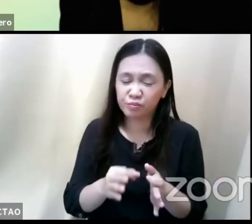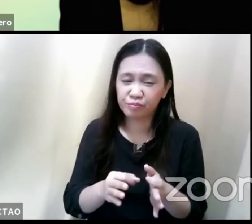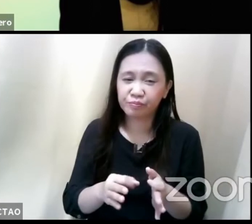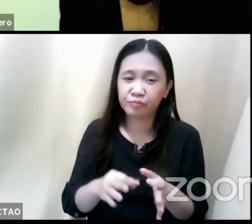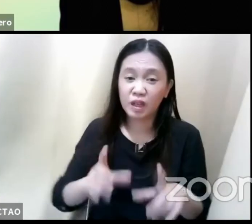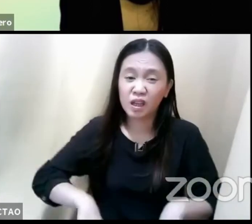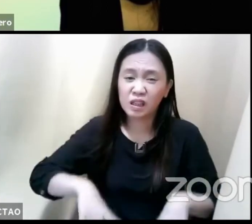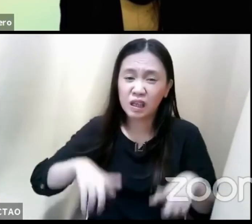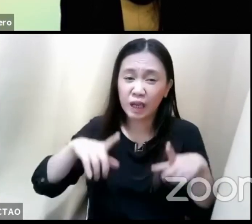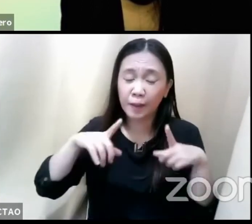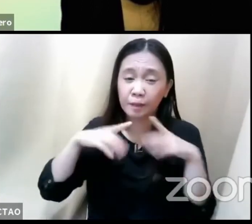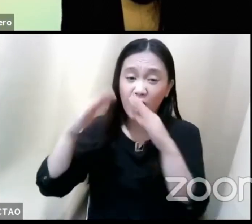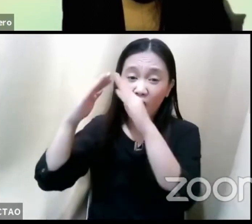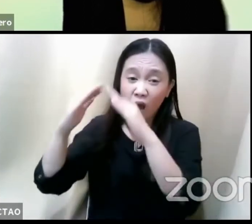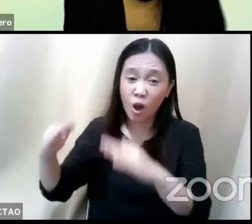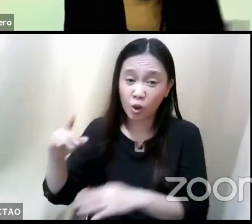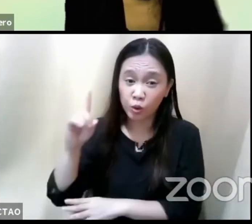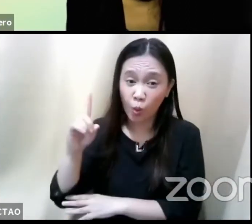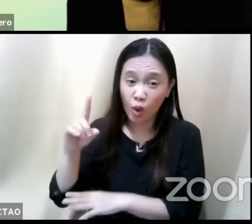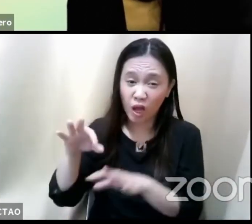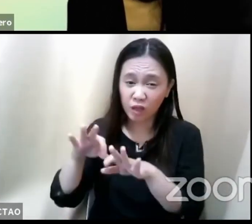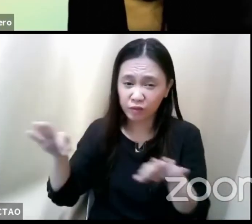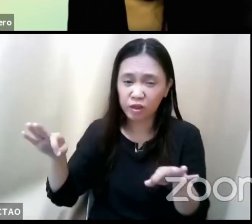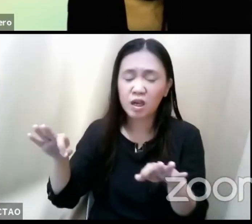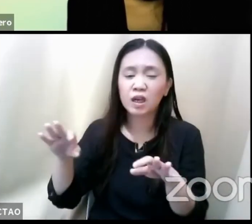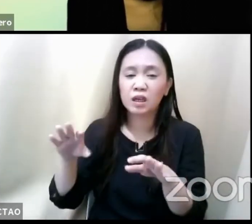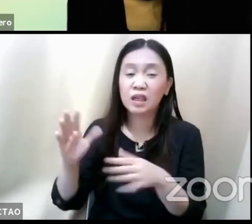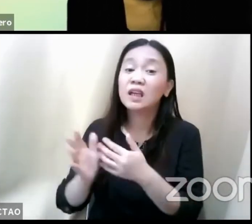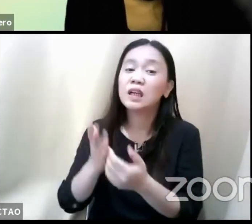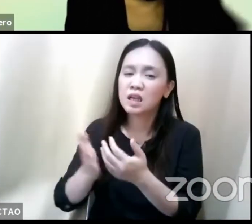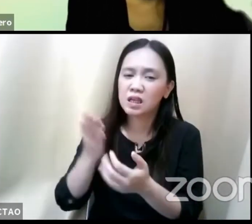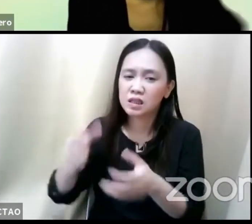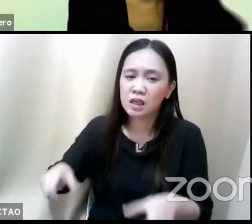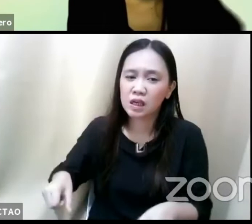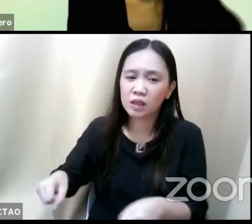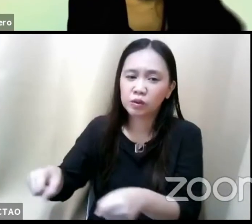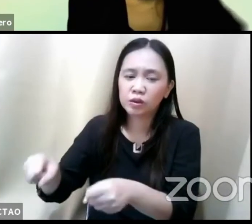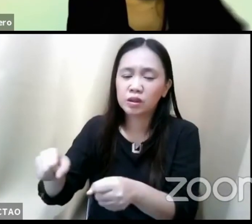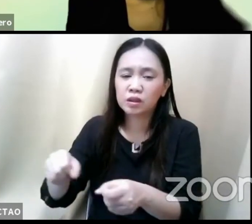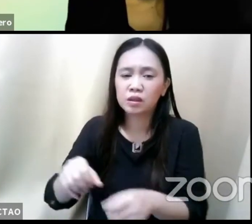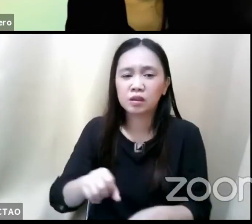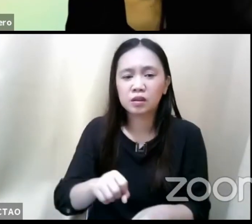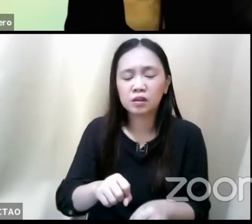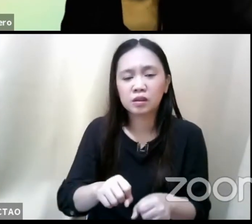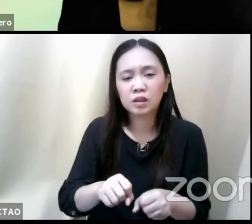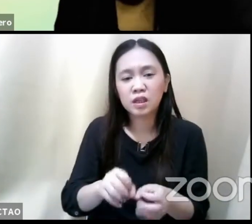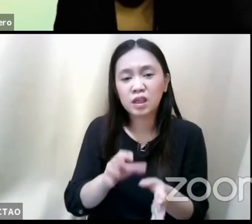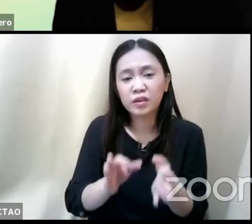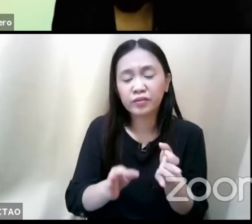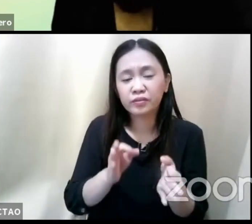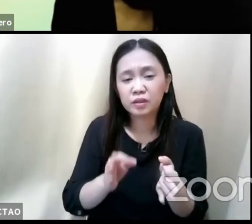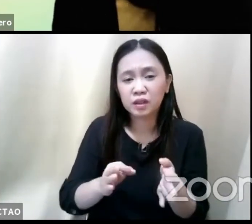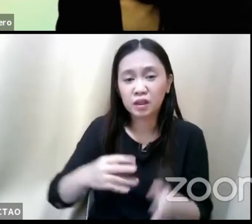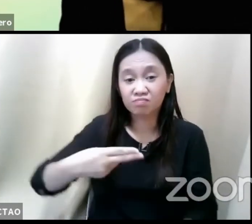lang, so walang problema, you just roll it out. Okay? Pero kung sakali naman nasa mga